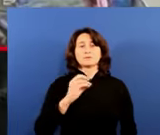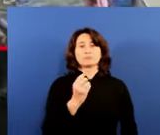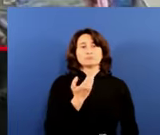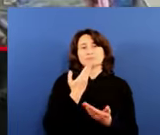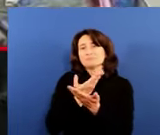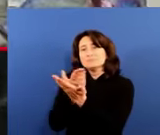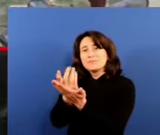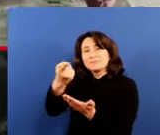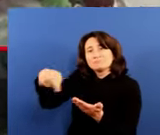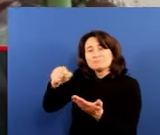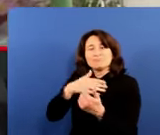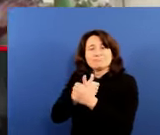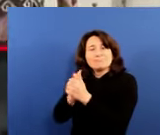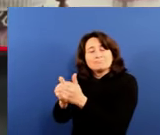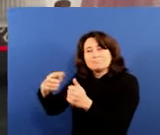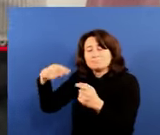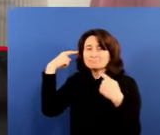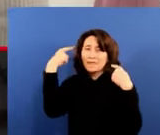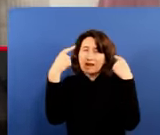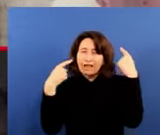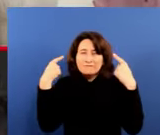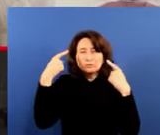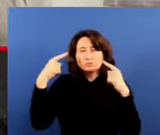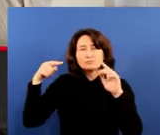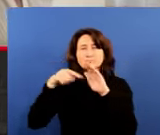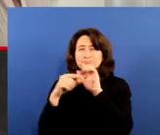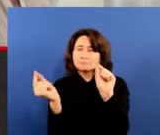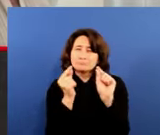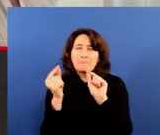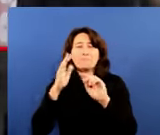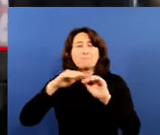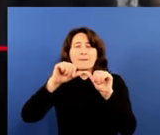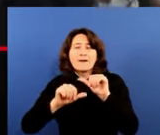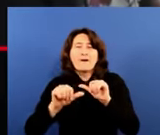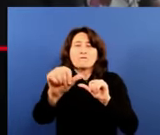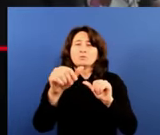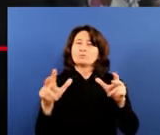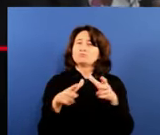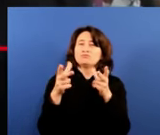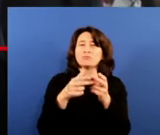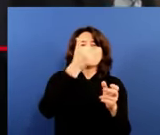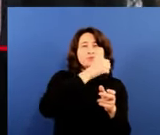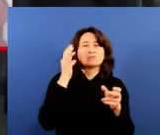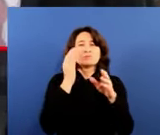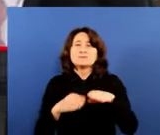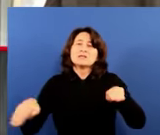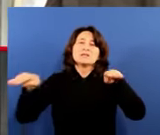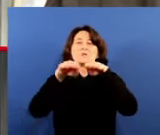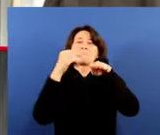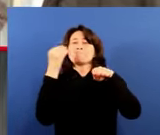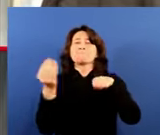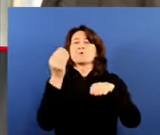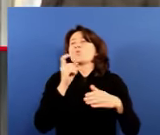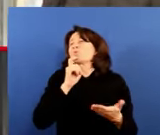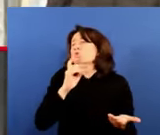Foru Erakundeak emakume elkarteen azokaren 10. edizioa bideratu du Bizkaiko elkarte guztiak batuz. Horien barruan,